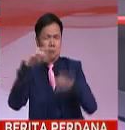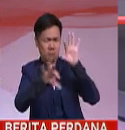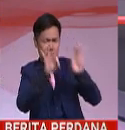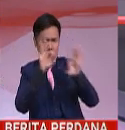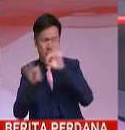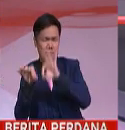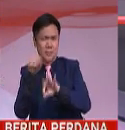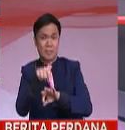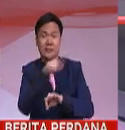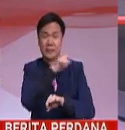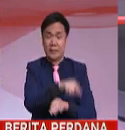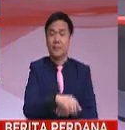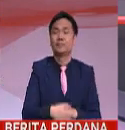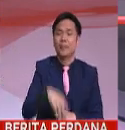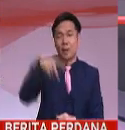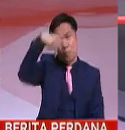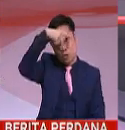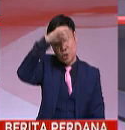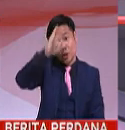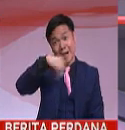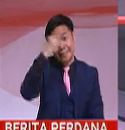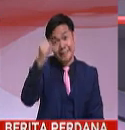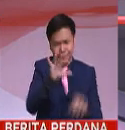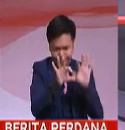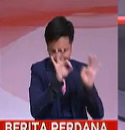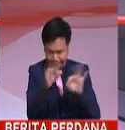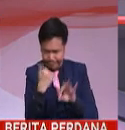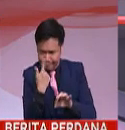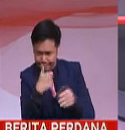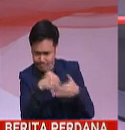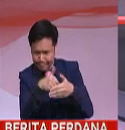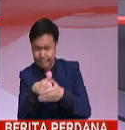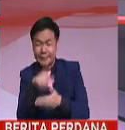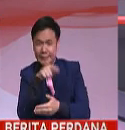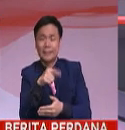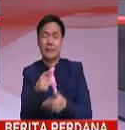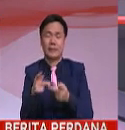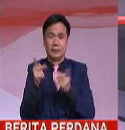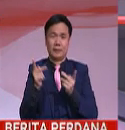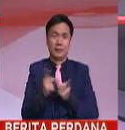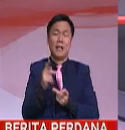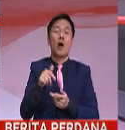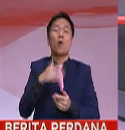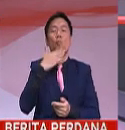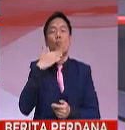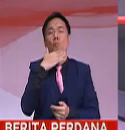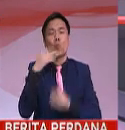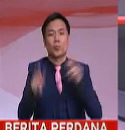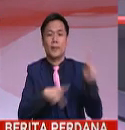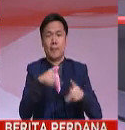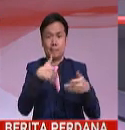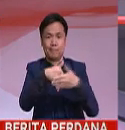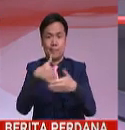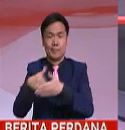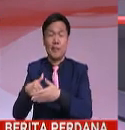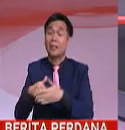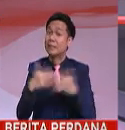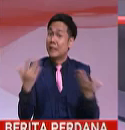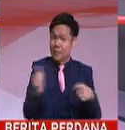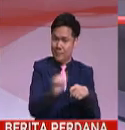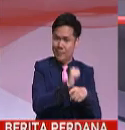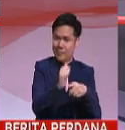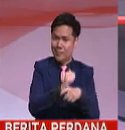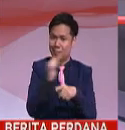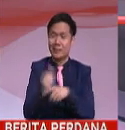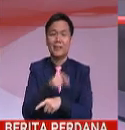di Stadium Pancharuna Putrajaya hari ini. Pemilihan sesi di zon tersebut dihadiri 60 pemain muda yang kebanyakannya produk daripada